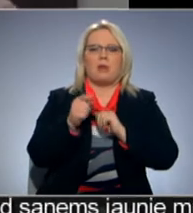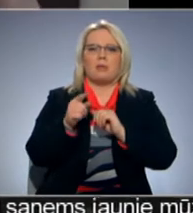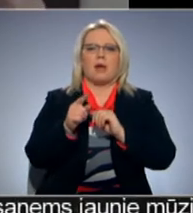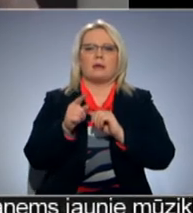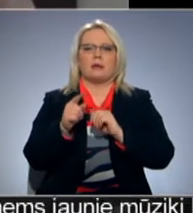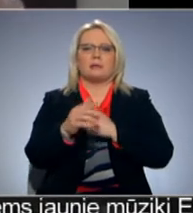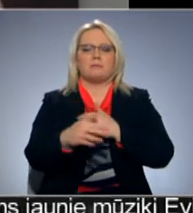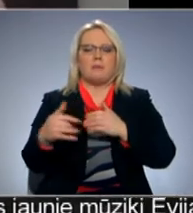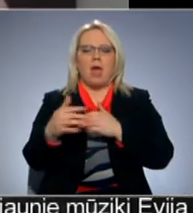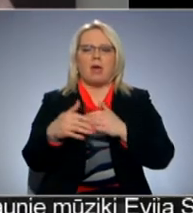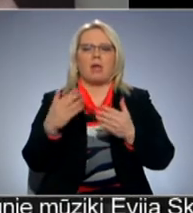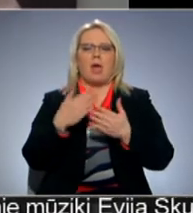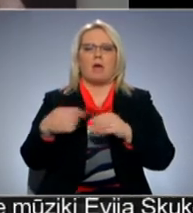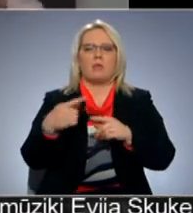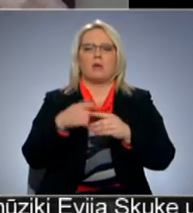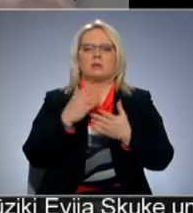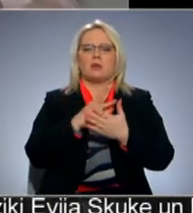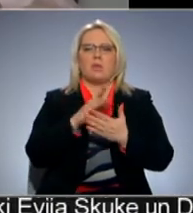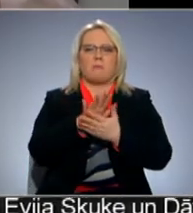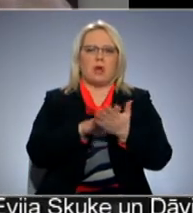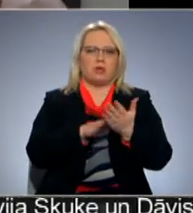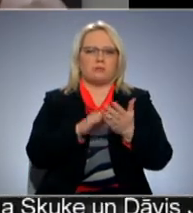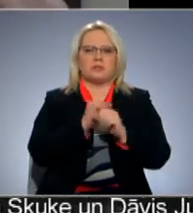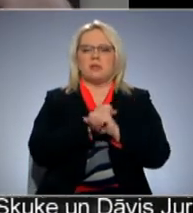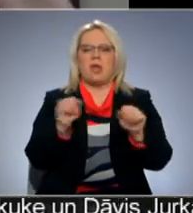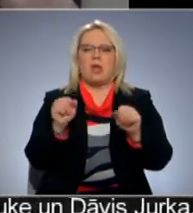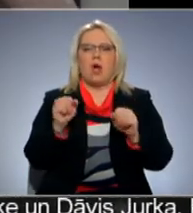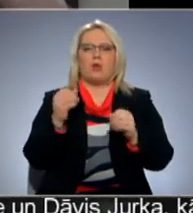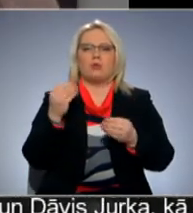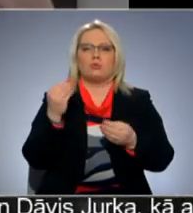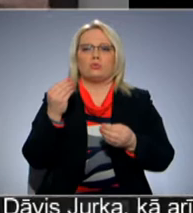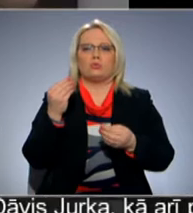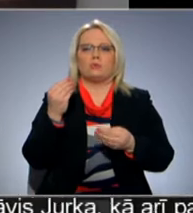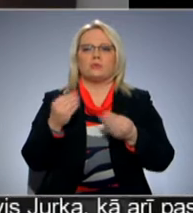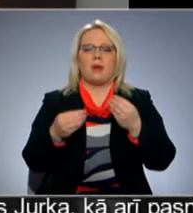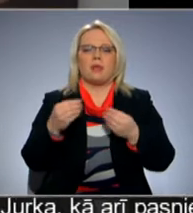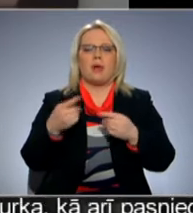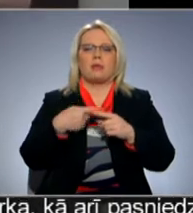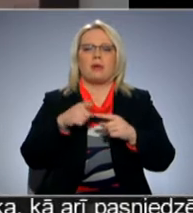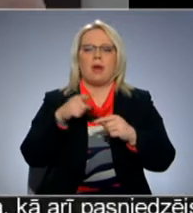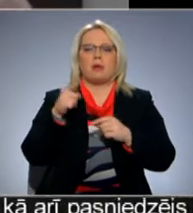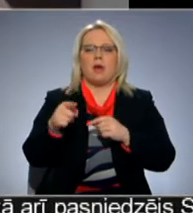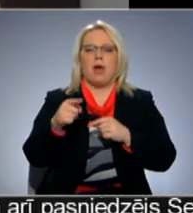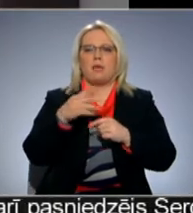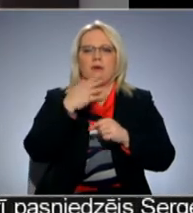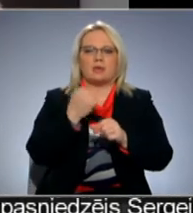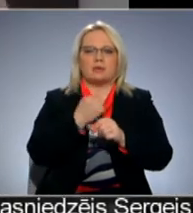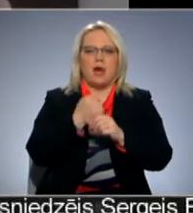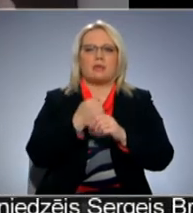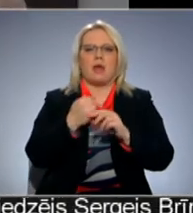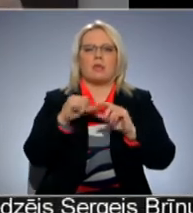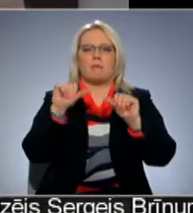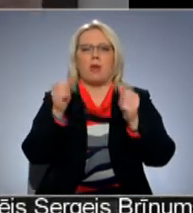esmu nepielūdzams. Es neļauju spēlēt, kamēr nav izstrādāt, man ir sava metodoloģija izstrādāt, metodika